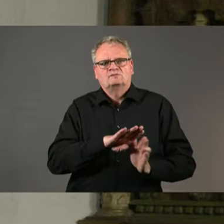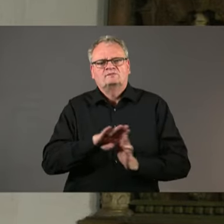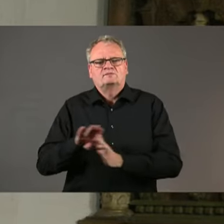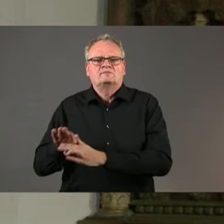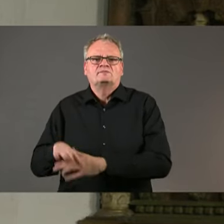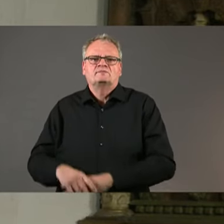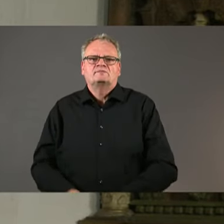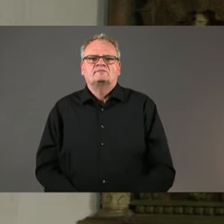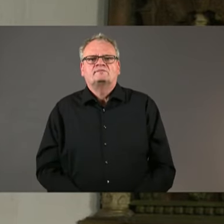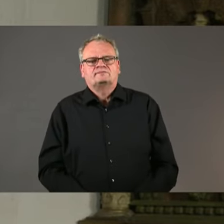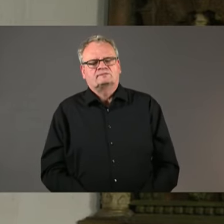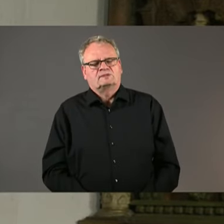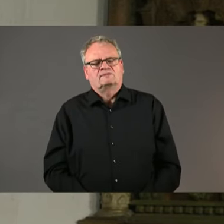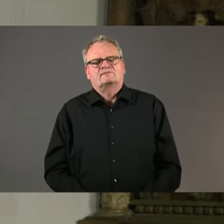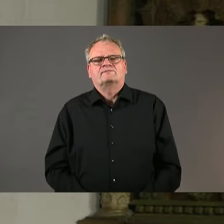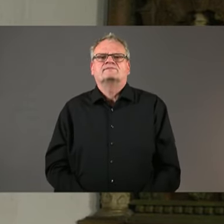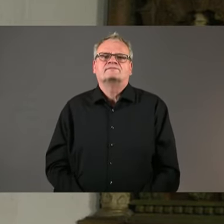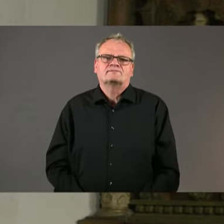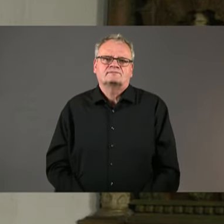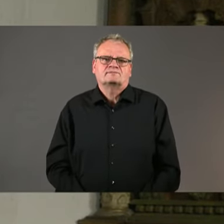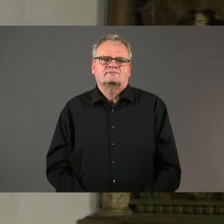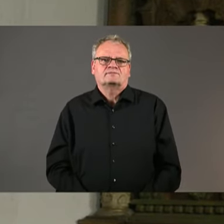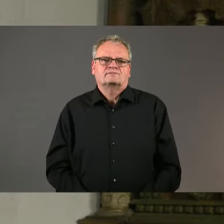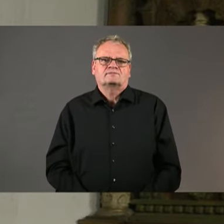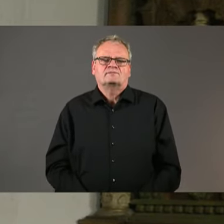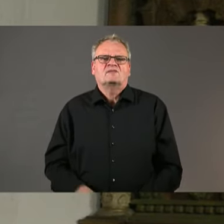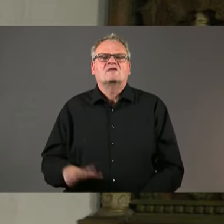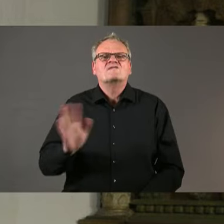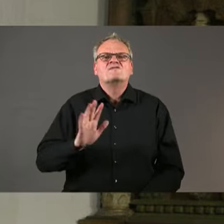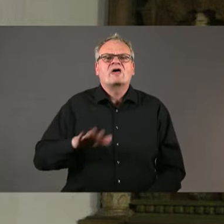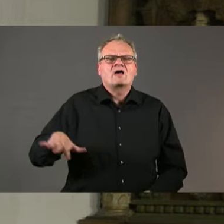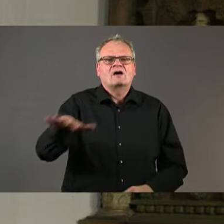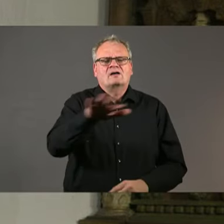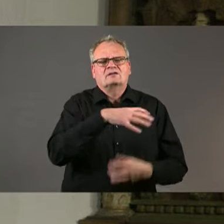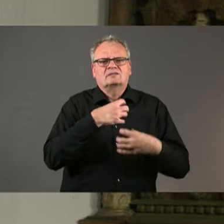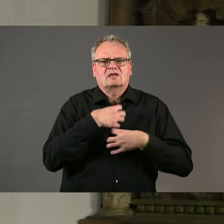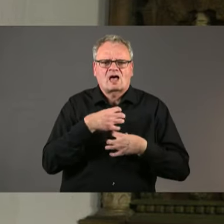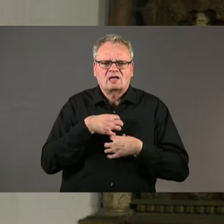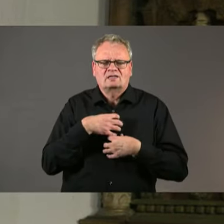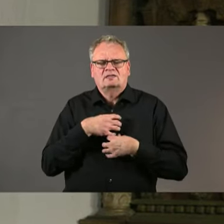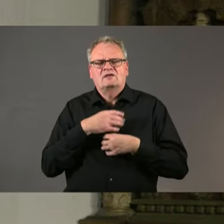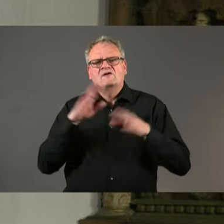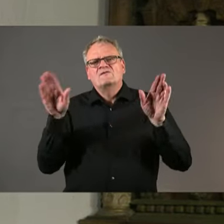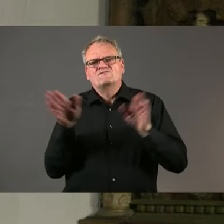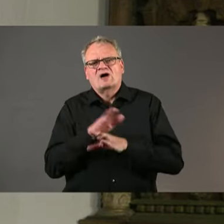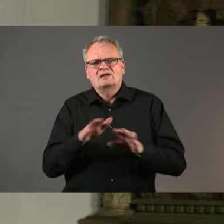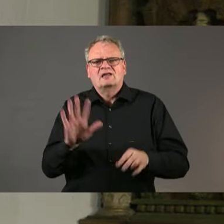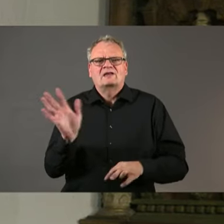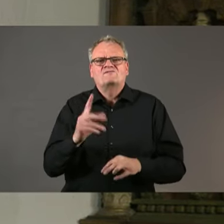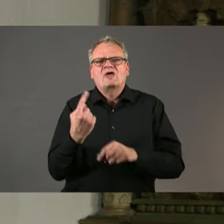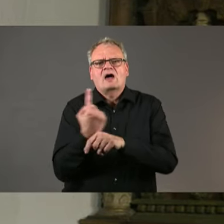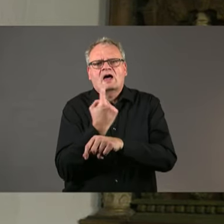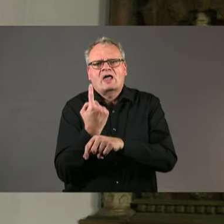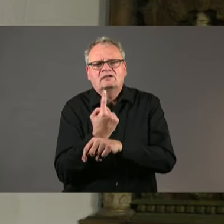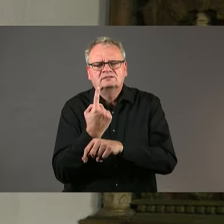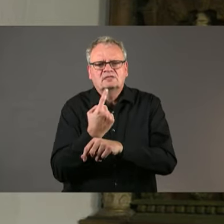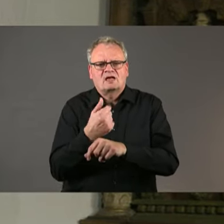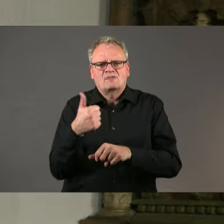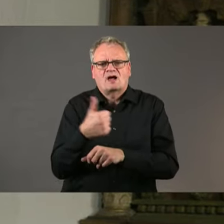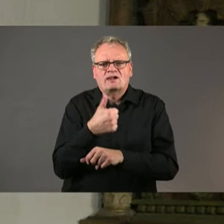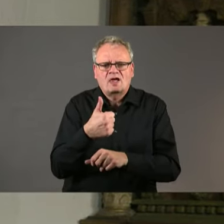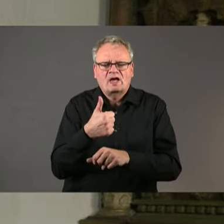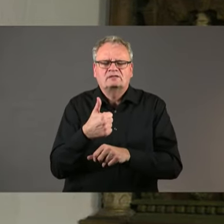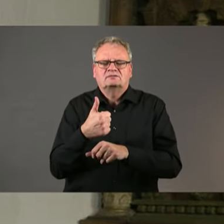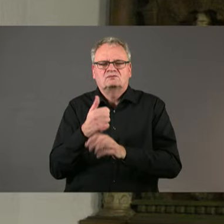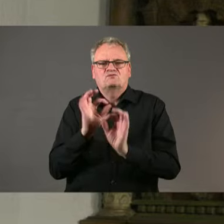Wir beten mit Martina. Ich bitte für alle, die krank sind, die an Weihnachten einsam sind. Ich bitte auch um Gesundheit